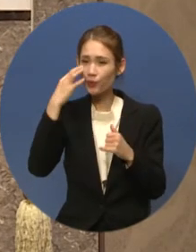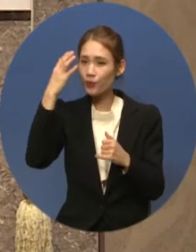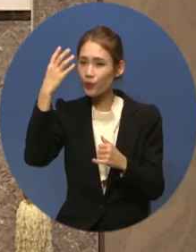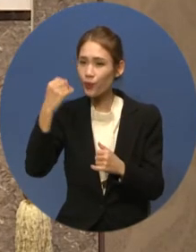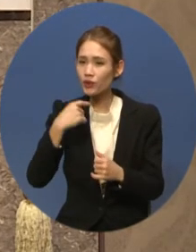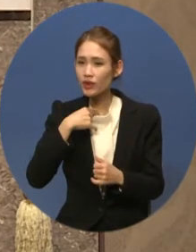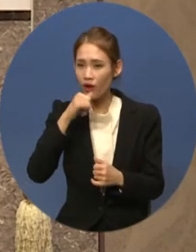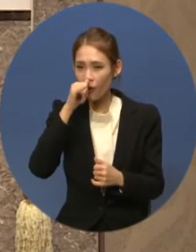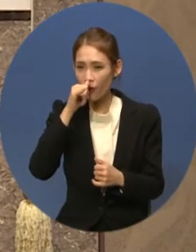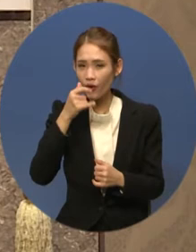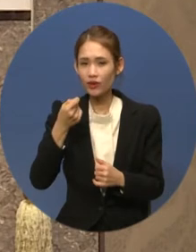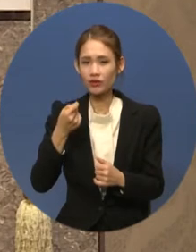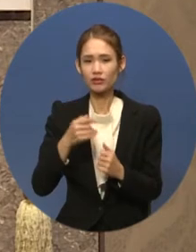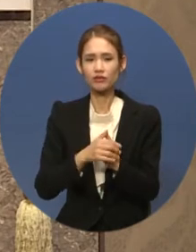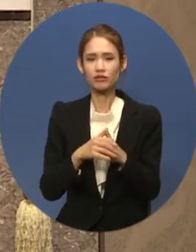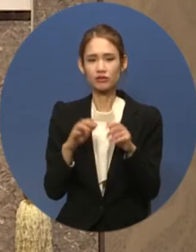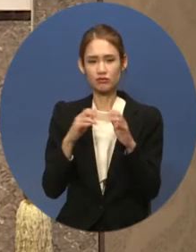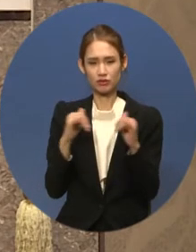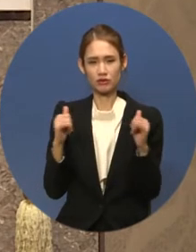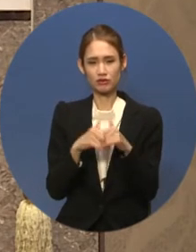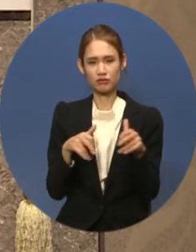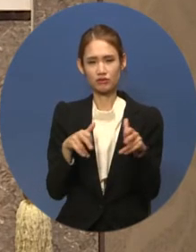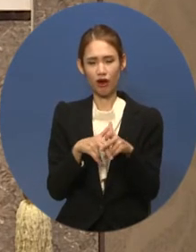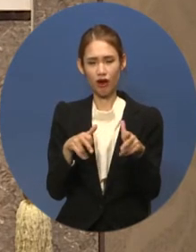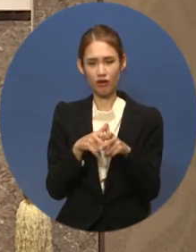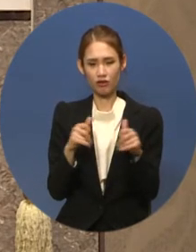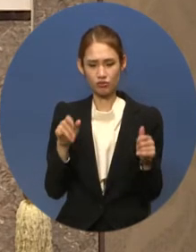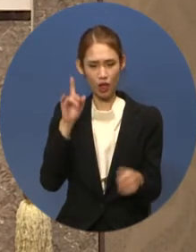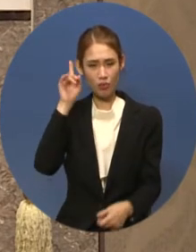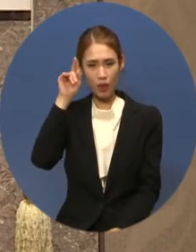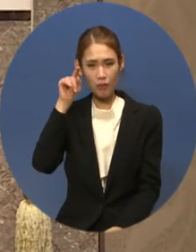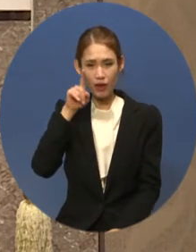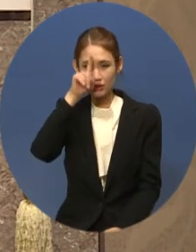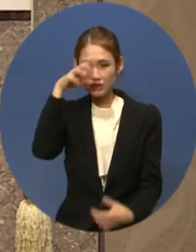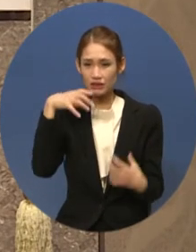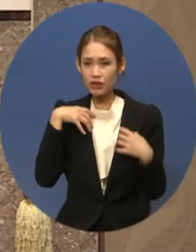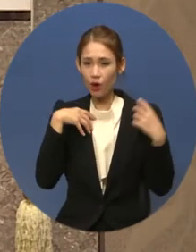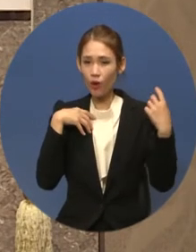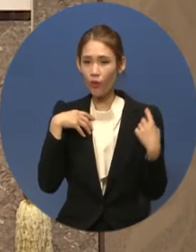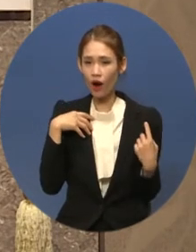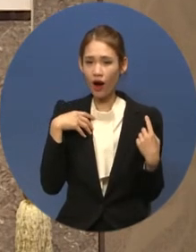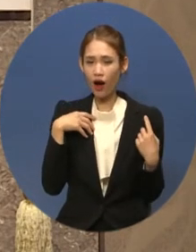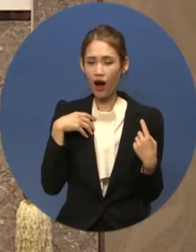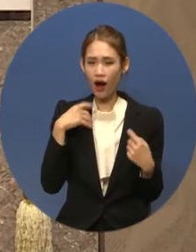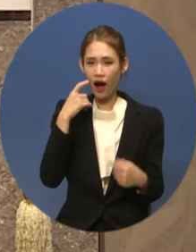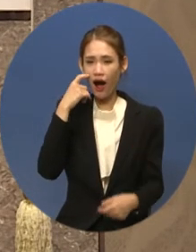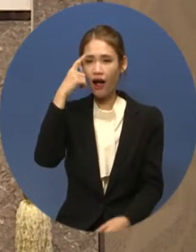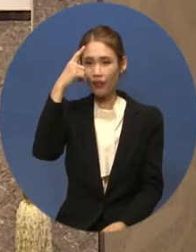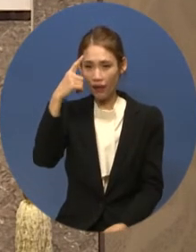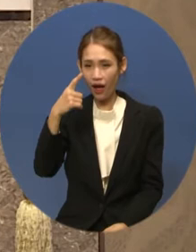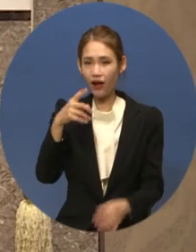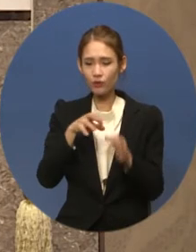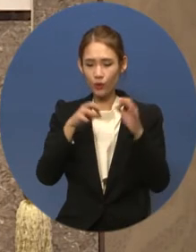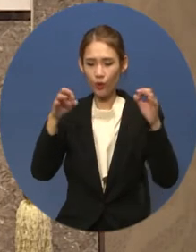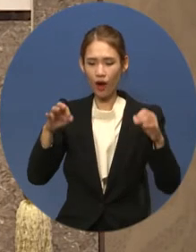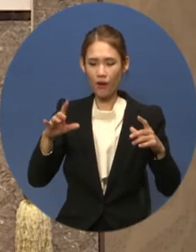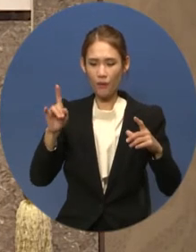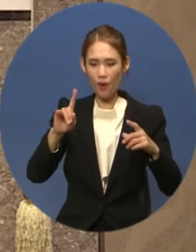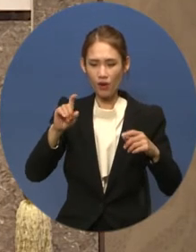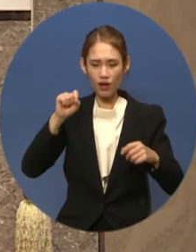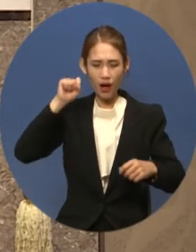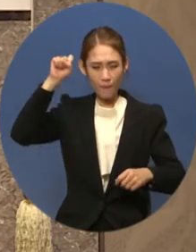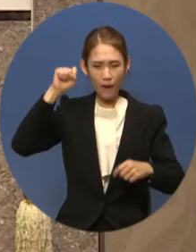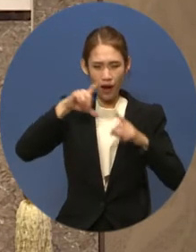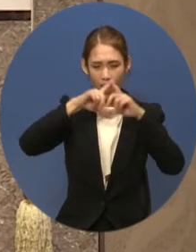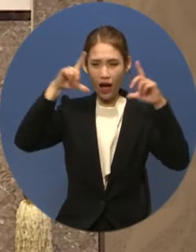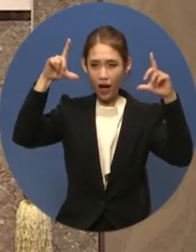쓰 그냥 일반 시민들은 왜 장애인 분들이 매일 시청 앞에 와서 한달 체 에 피켓을 들고 데모를 하고 왜 저러지 하고 의아해